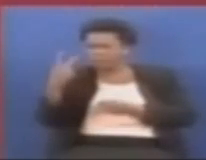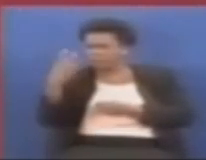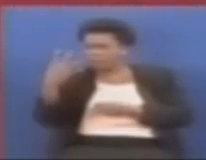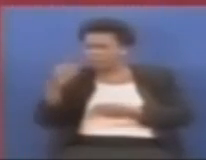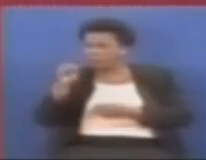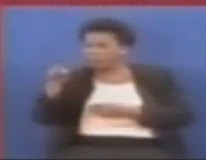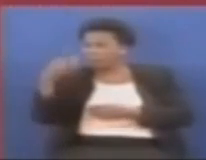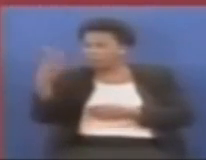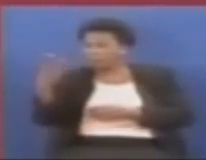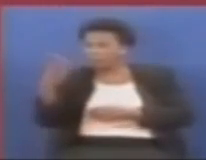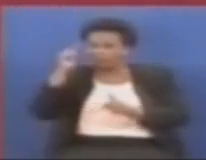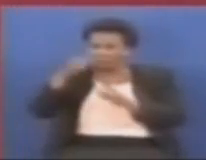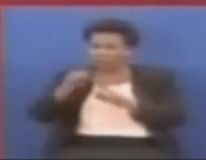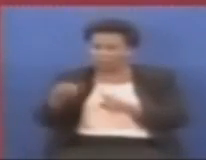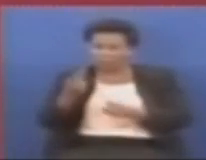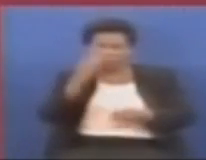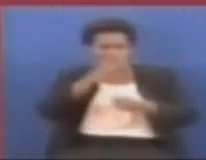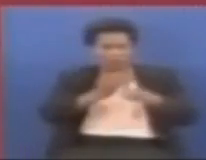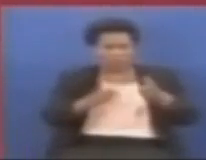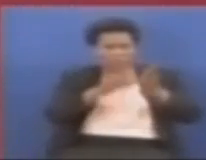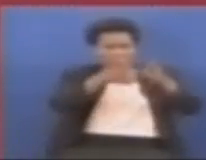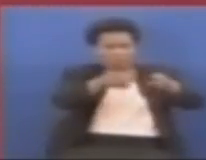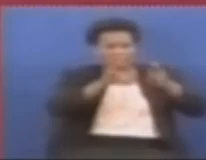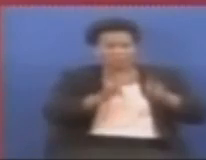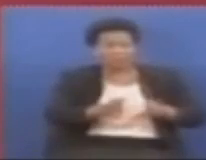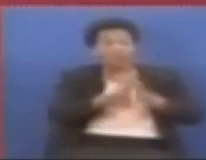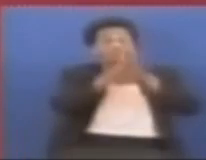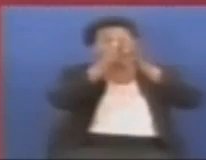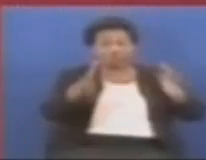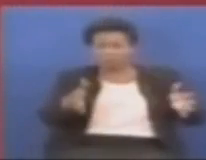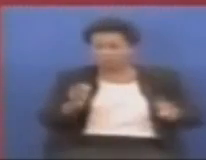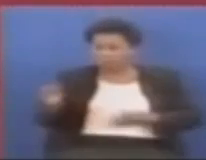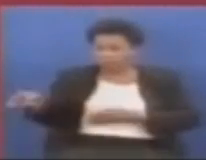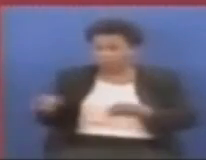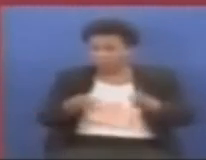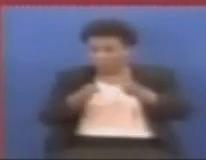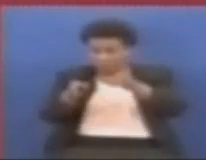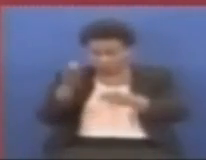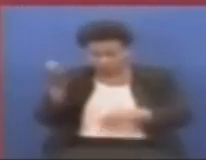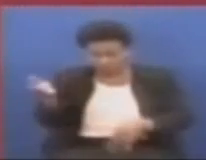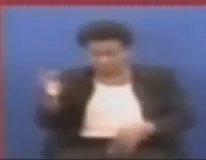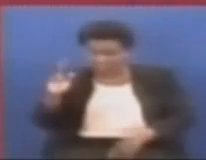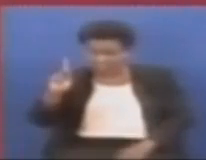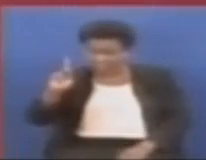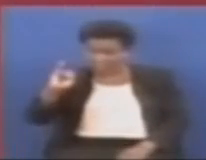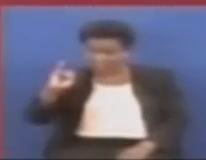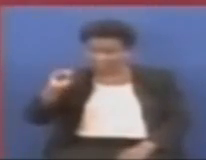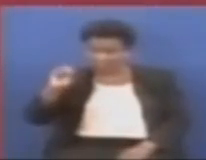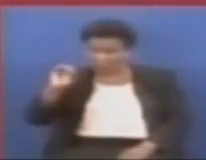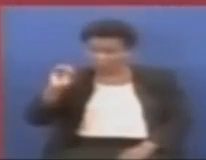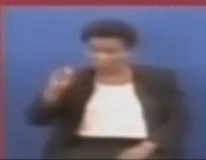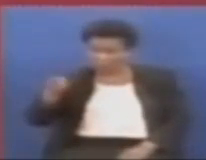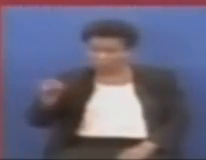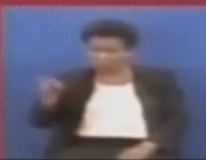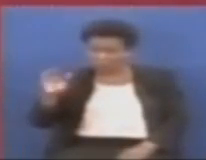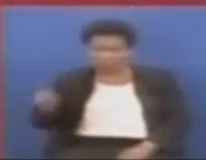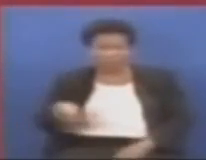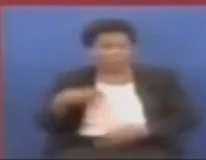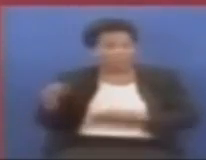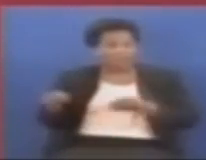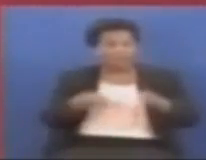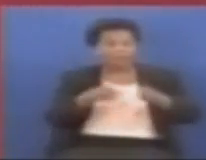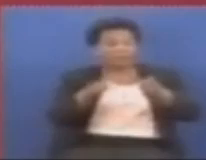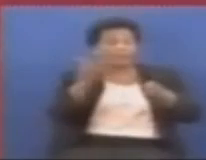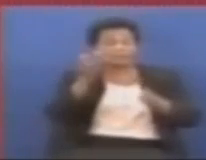224.3 kwa ajili ya ujenzi wa box culvert kubwa katika mto Kisonga, na barabara ya mtoa Kisonga Ndago imetengewa kiasi cha shilingi